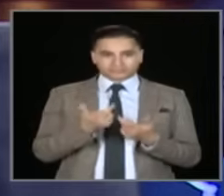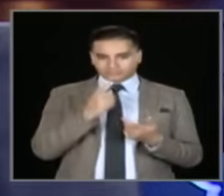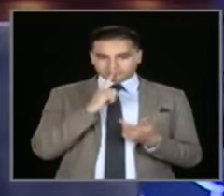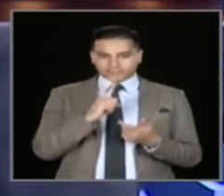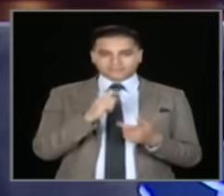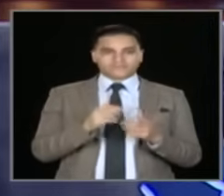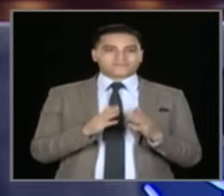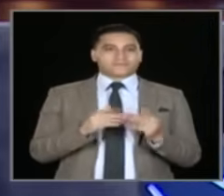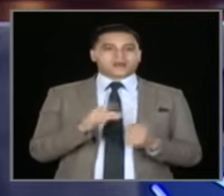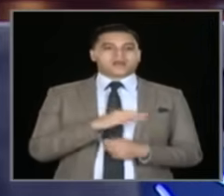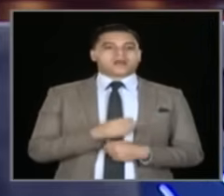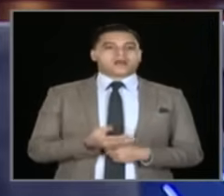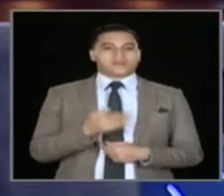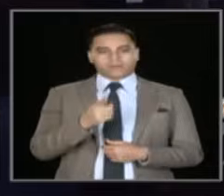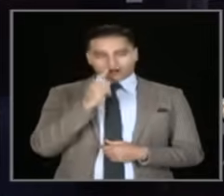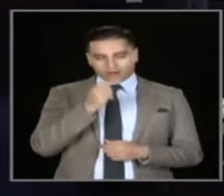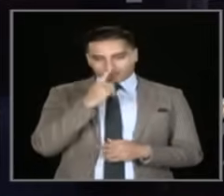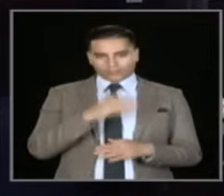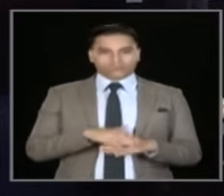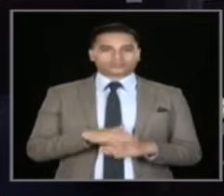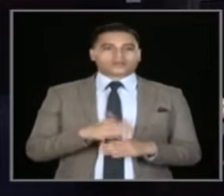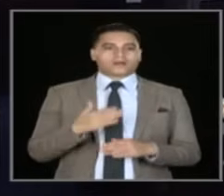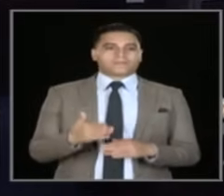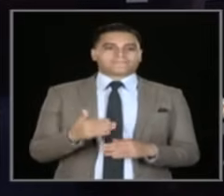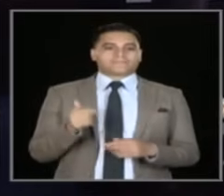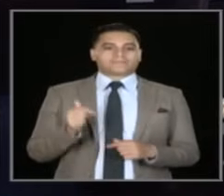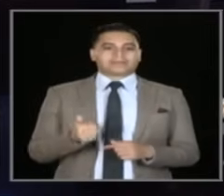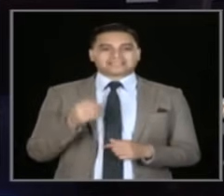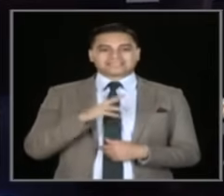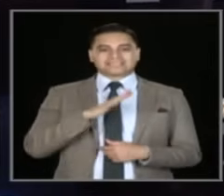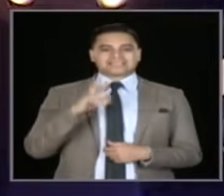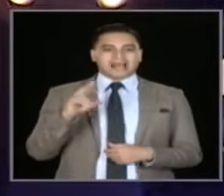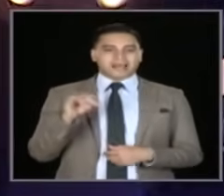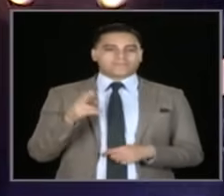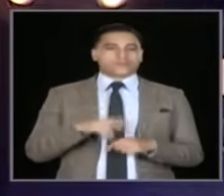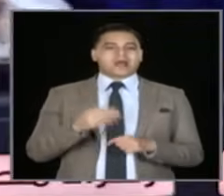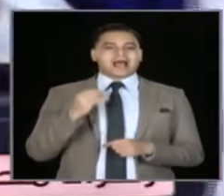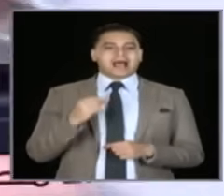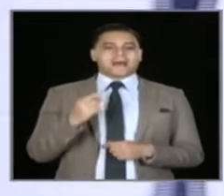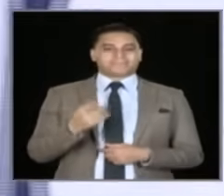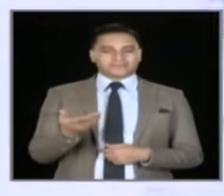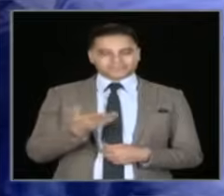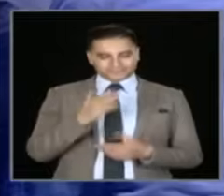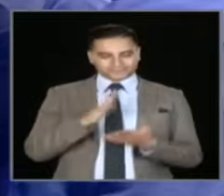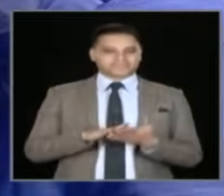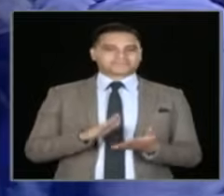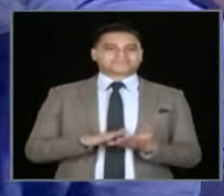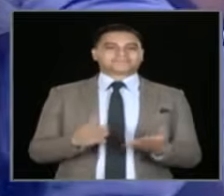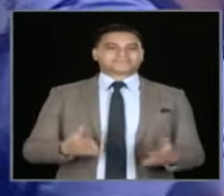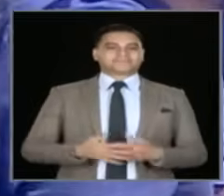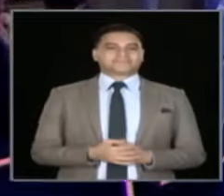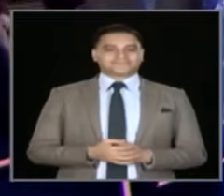مصر. الله يرحمه، كان راجل محترم. كلنا نحيي إسلام وأحمد. أحمد وإسلام تفضل.